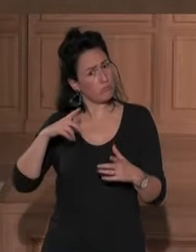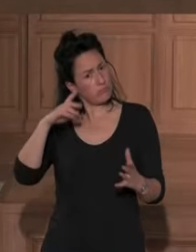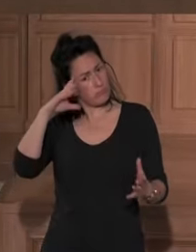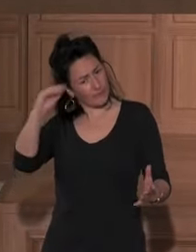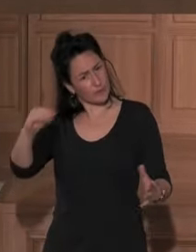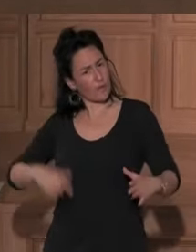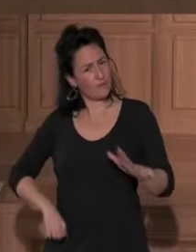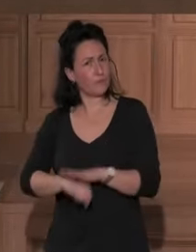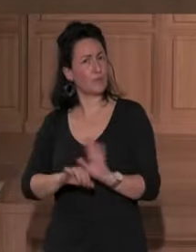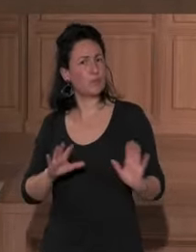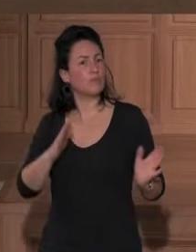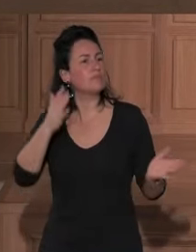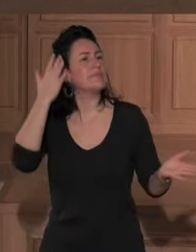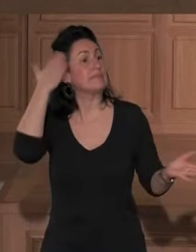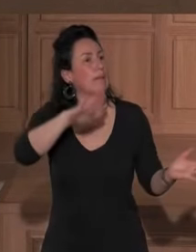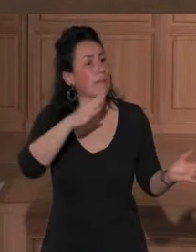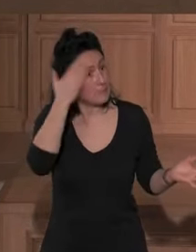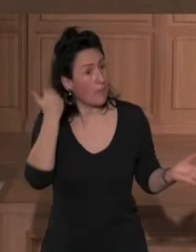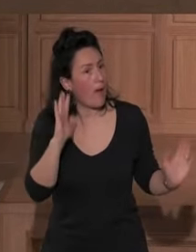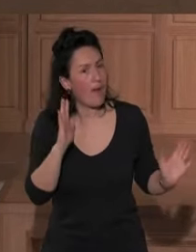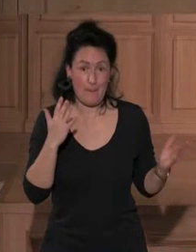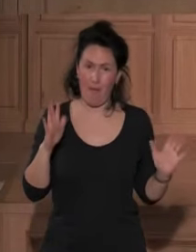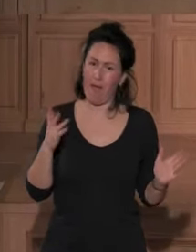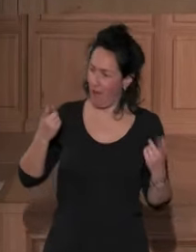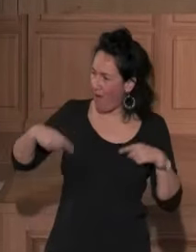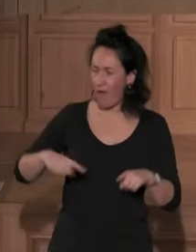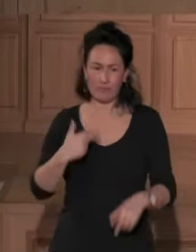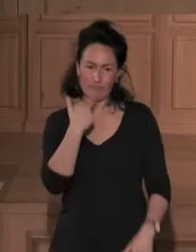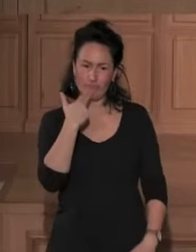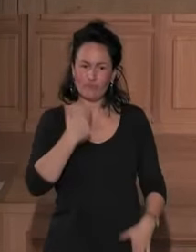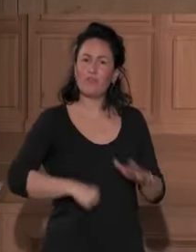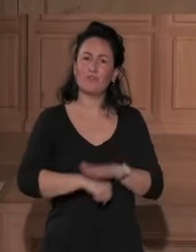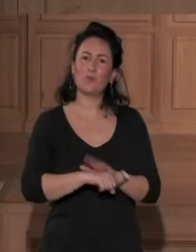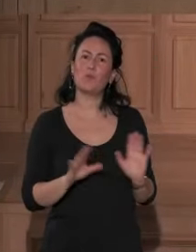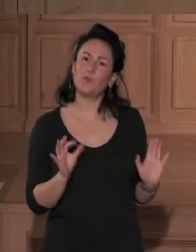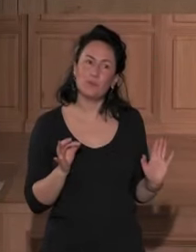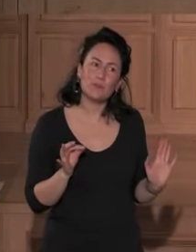nous. Donc. Ben,